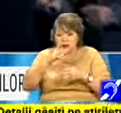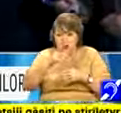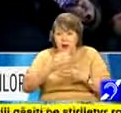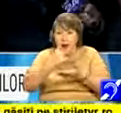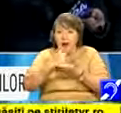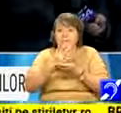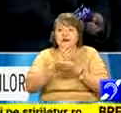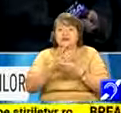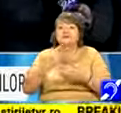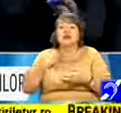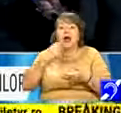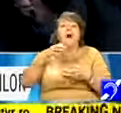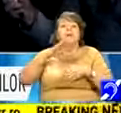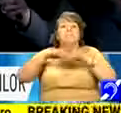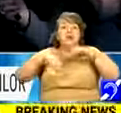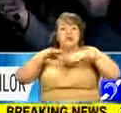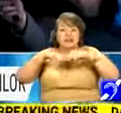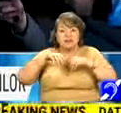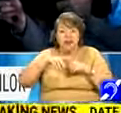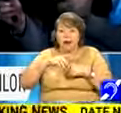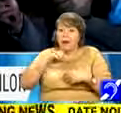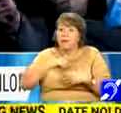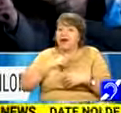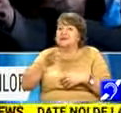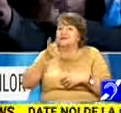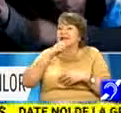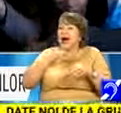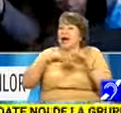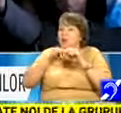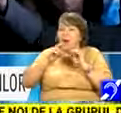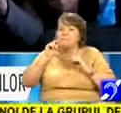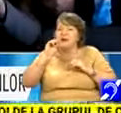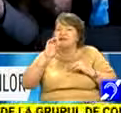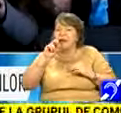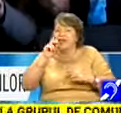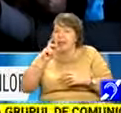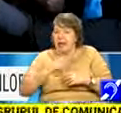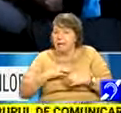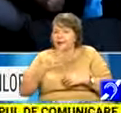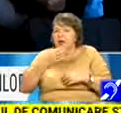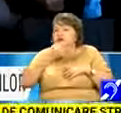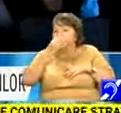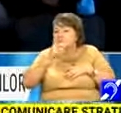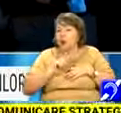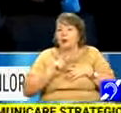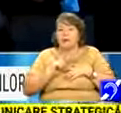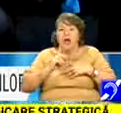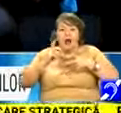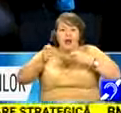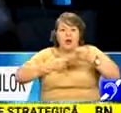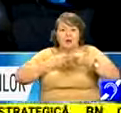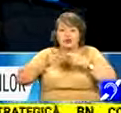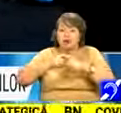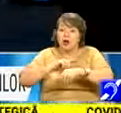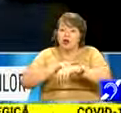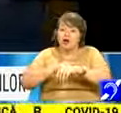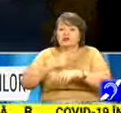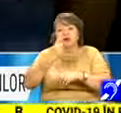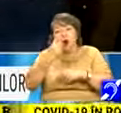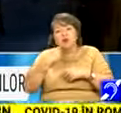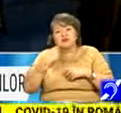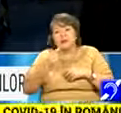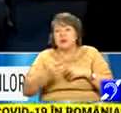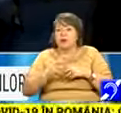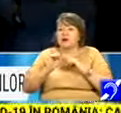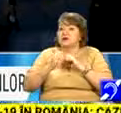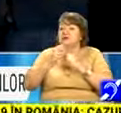împărțirea portofoliului. Aici avem o altă strategie. Cei de la PSD susțin că aceste negocieri vor dura o săptămână, două, răst